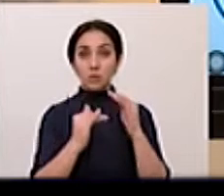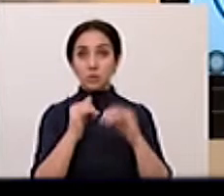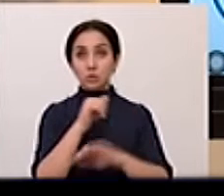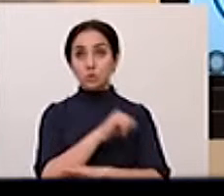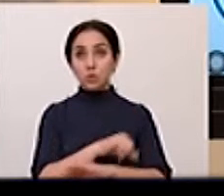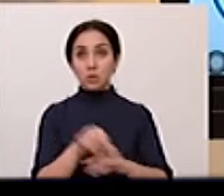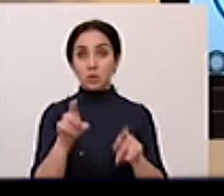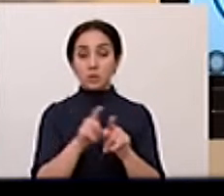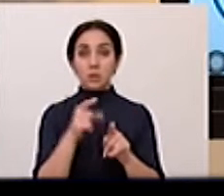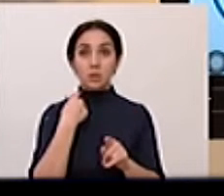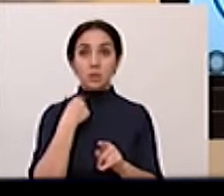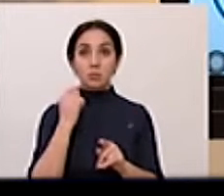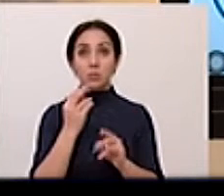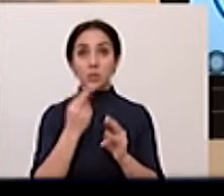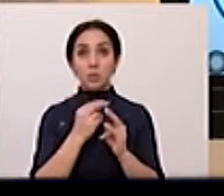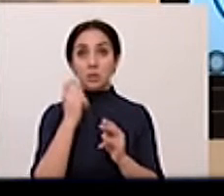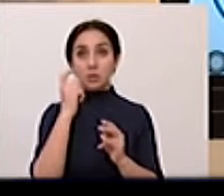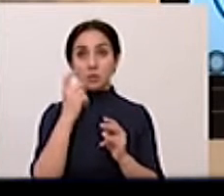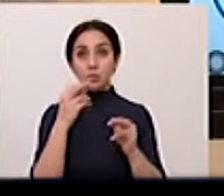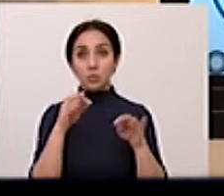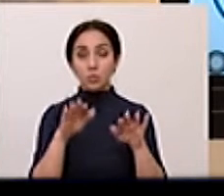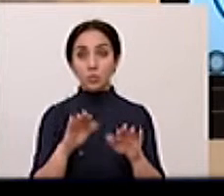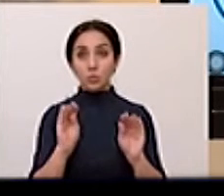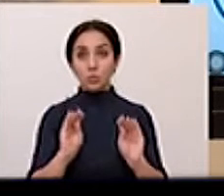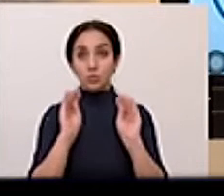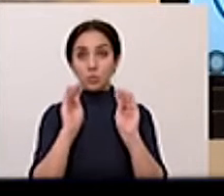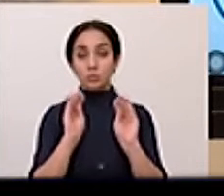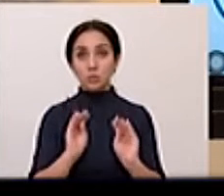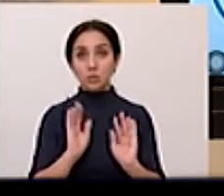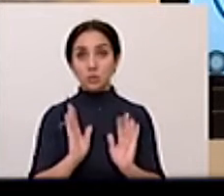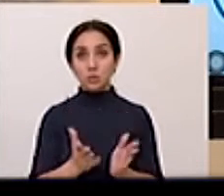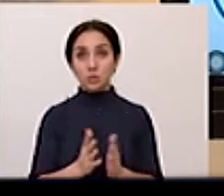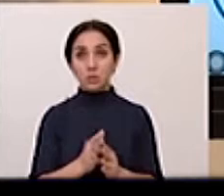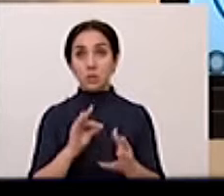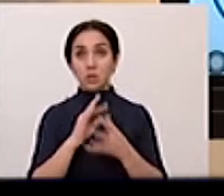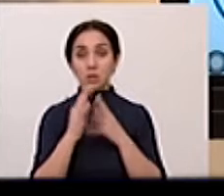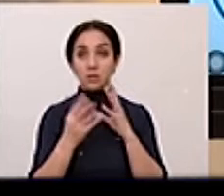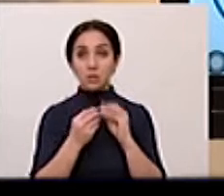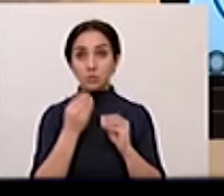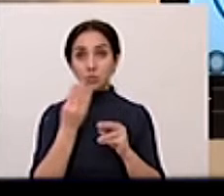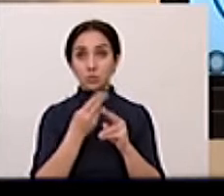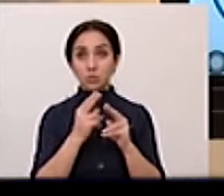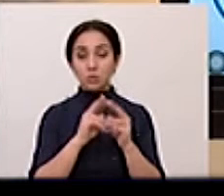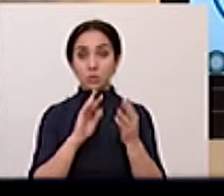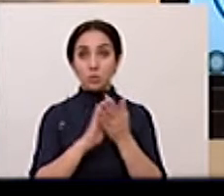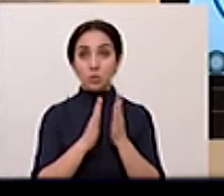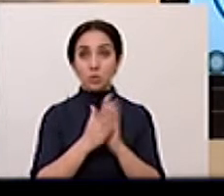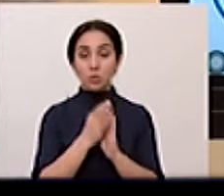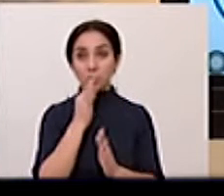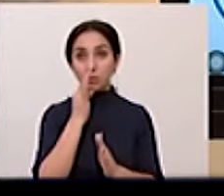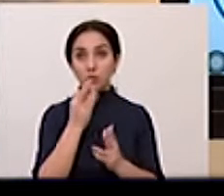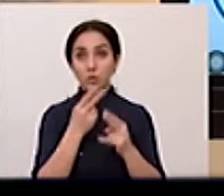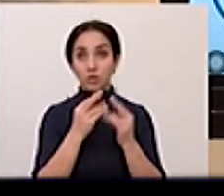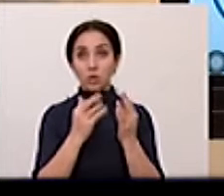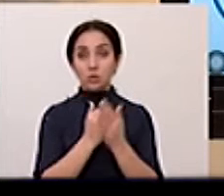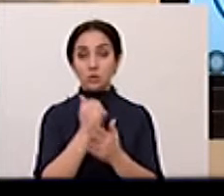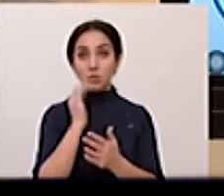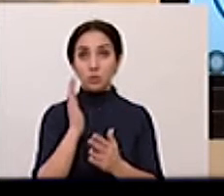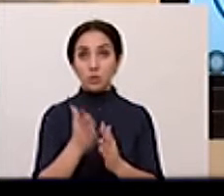chegaradagi qiymatlarini x ning o'rniga qo'yib chiqamiz. Natijada ushbu holatda ifoda hosil